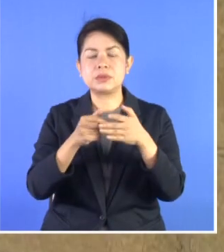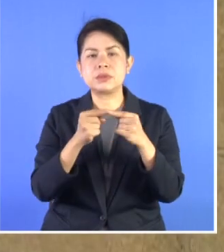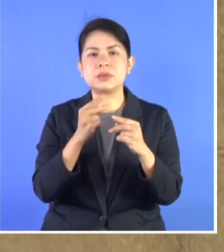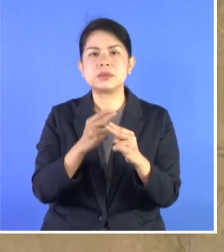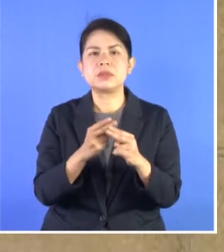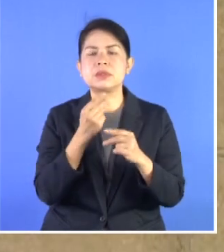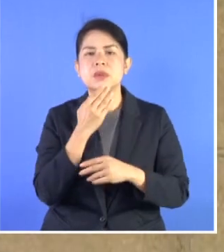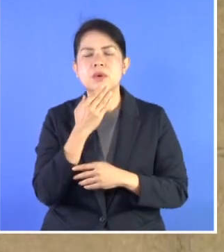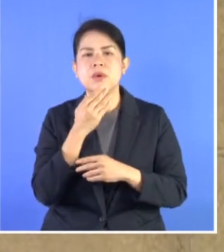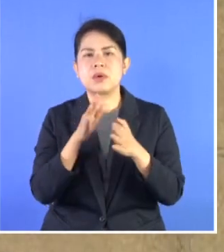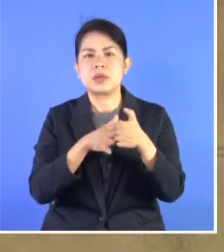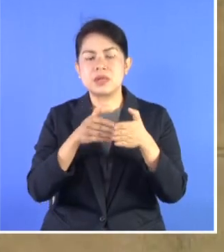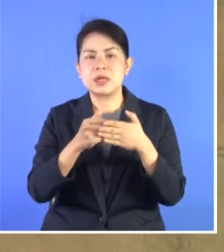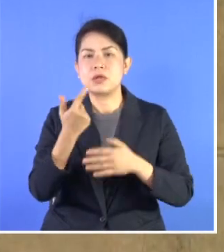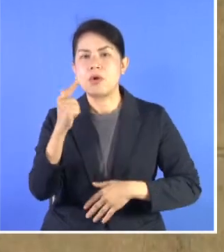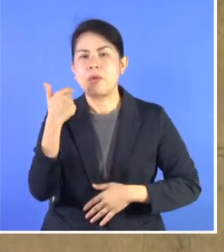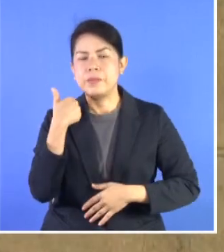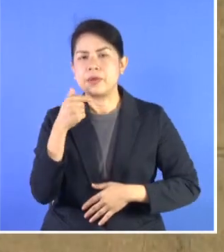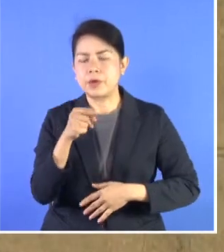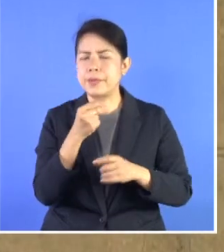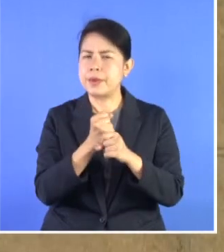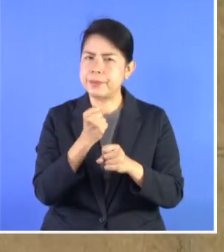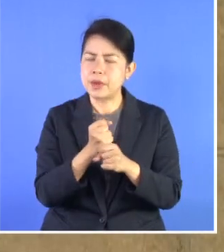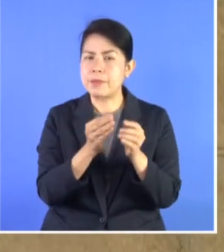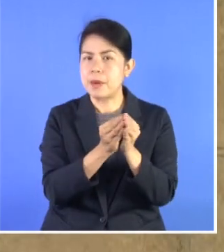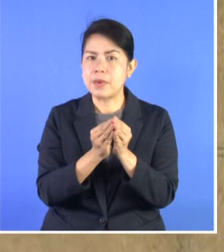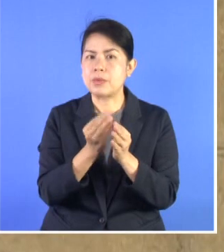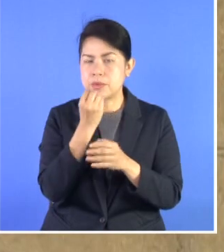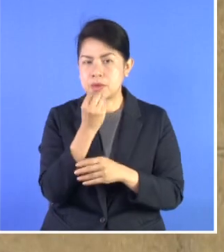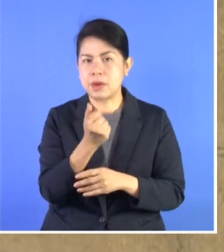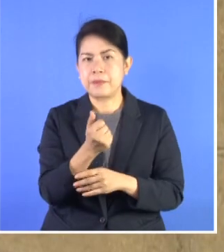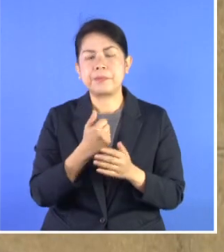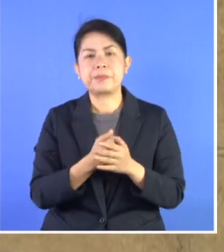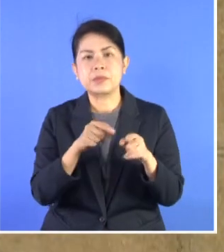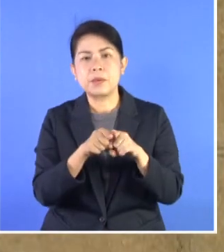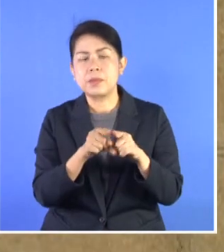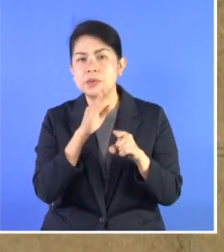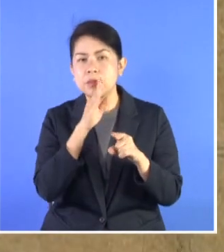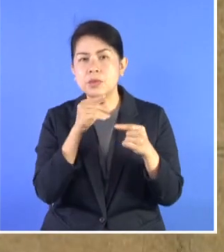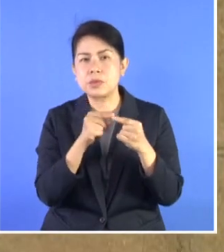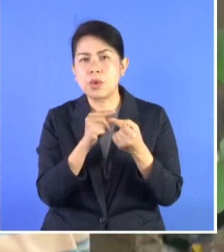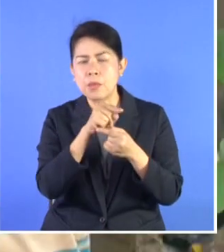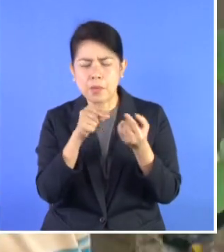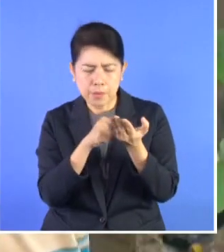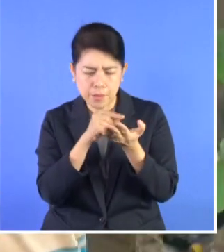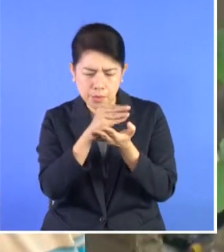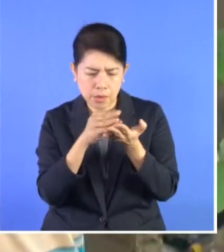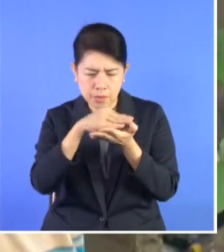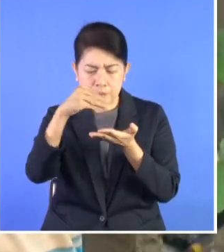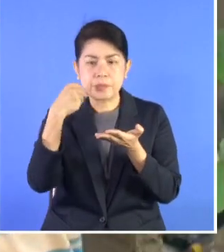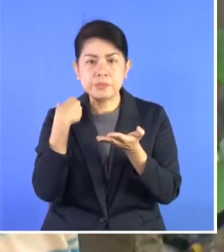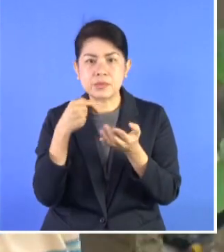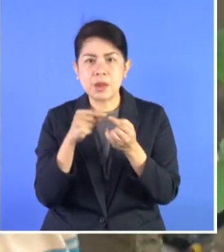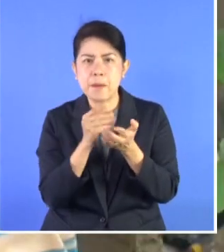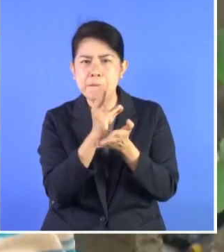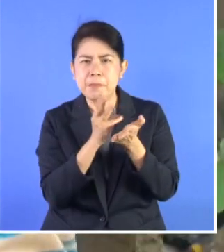พิ่มรสชาติในการปรุงอาหารได้หลายอย่างนะโดยเฉพาะเนื้อข้างในเนี่ยจะคล้ายๆกับเป็นเขาเรียกว่าอะไรส้มโอไม่มีเมล็ดนะ